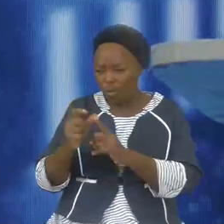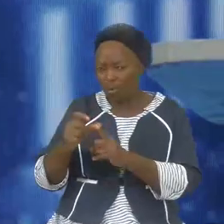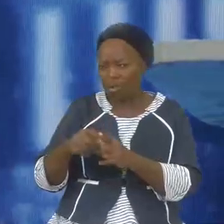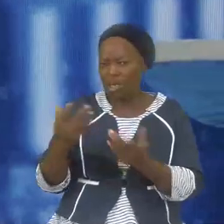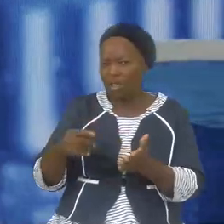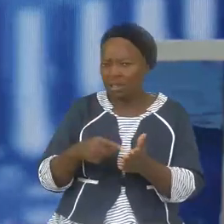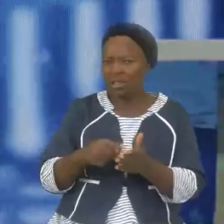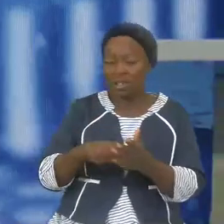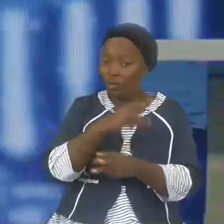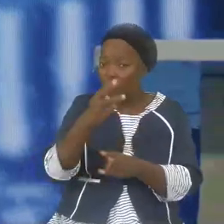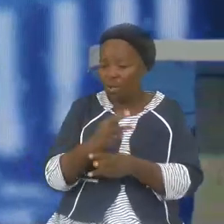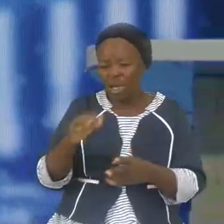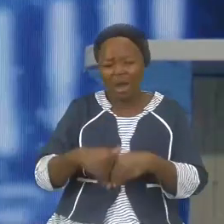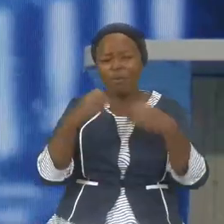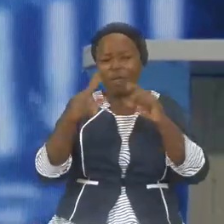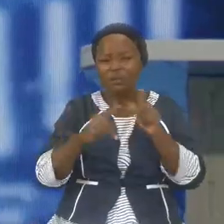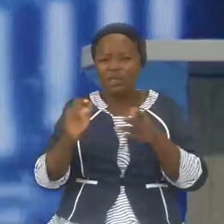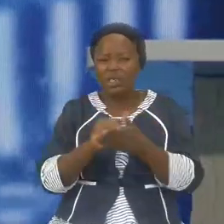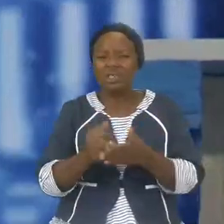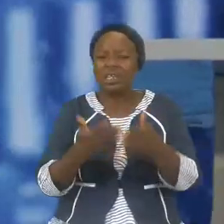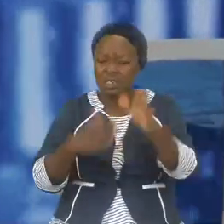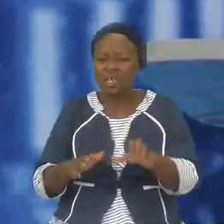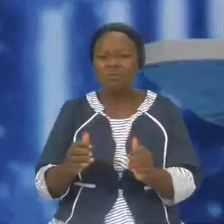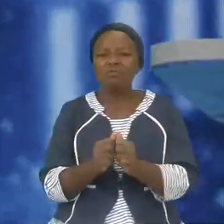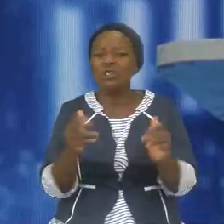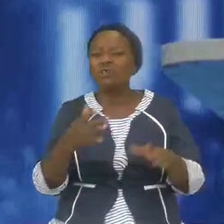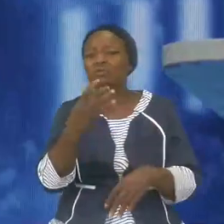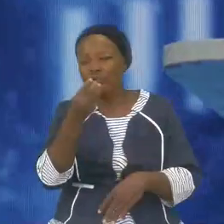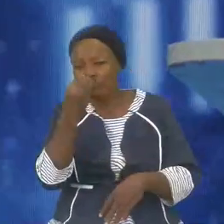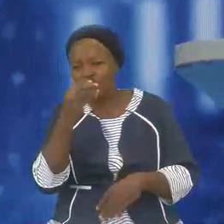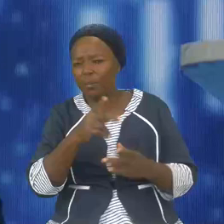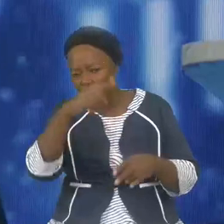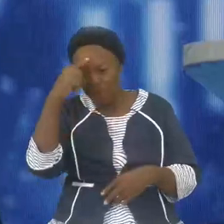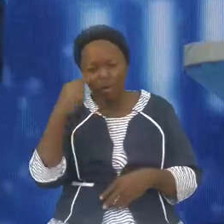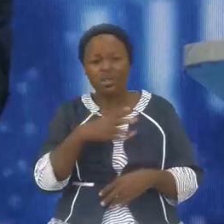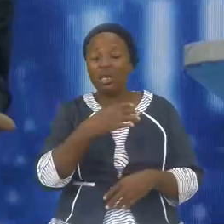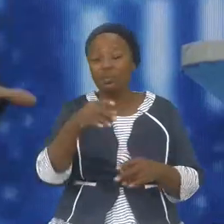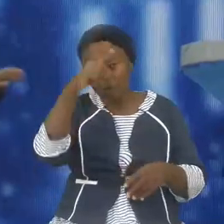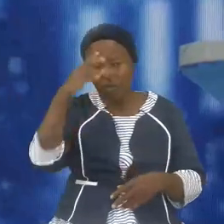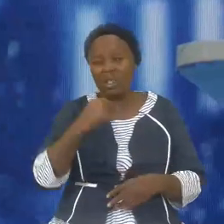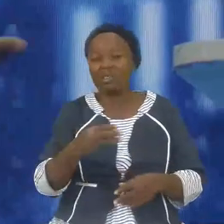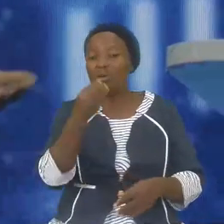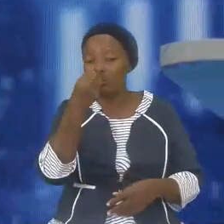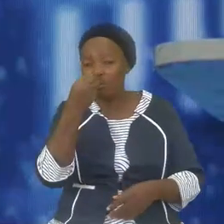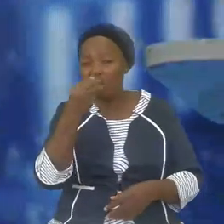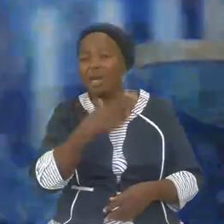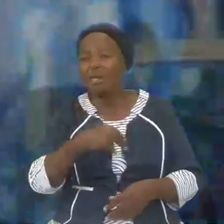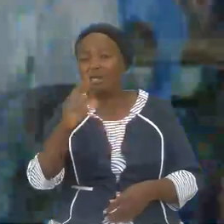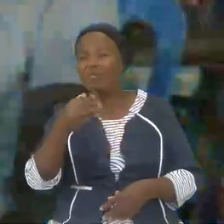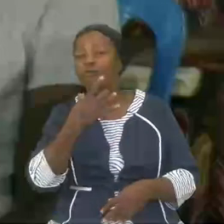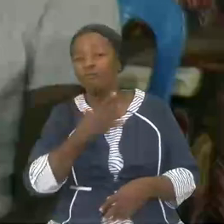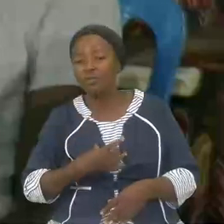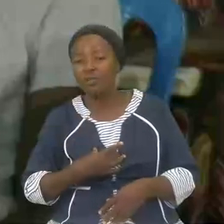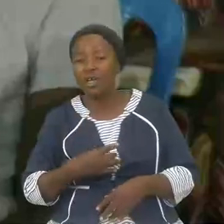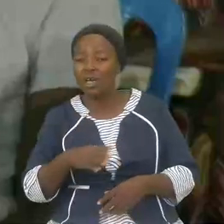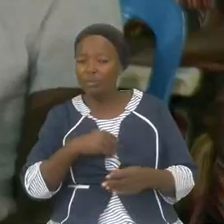actualités? Comment plusieurs meurent de malnutrition parce qu'il n'y a rien à manger.